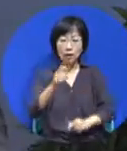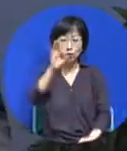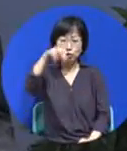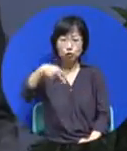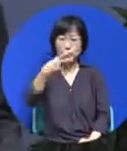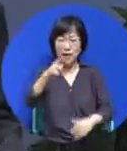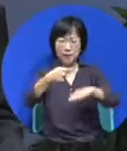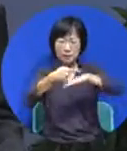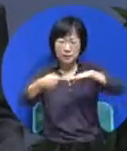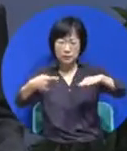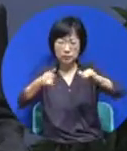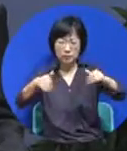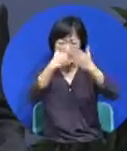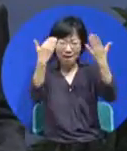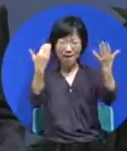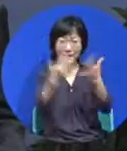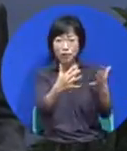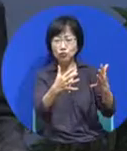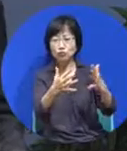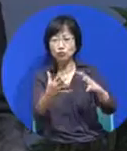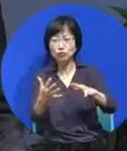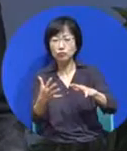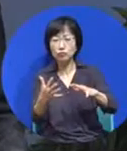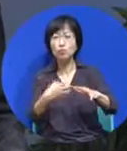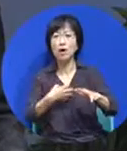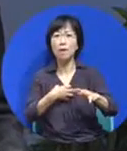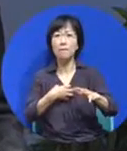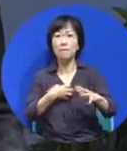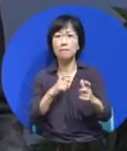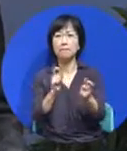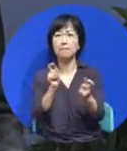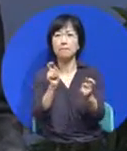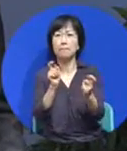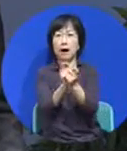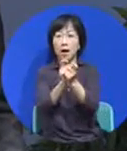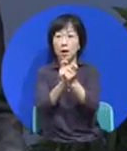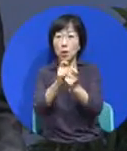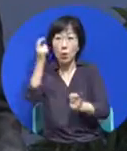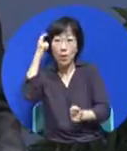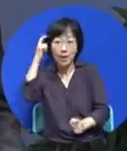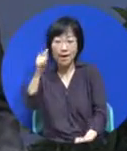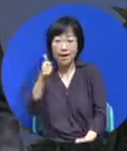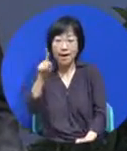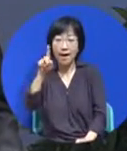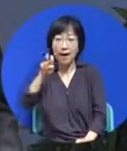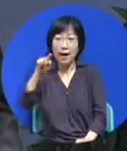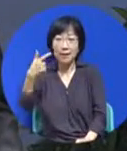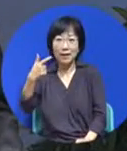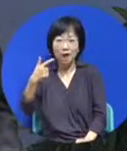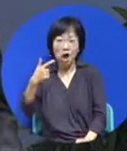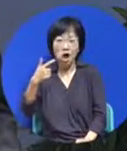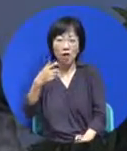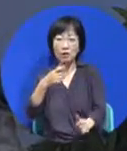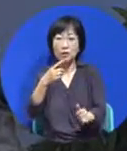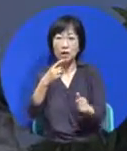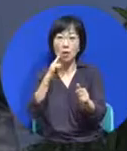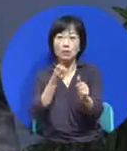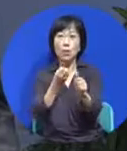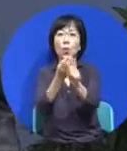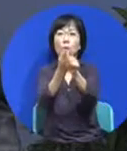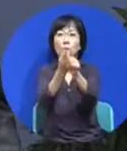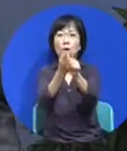going to be killed. 그 하만의 음모로, 그렇죠? It was because of the schemes of Haman. 오빠가 말하지 말라고 했잖아요,